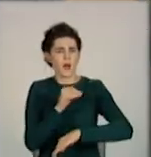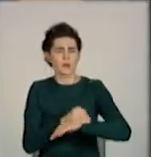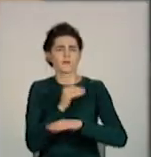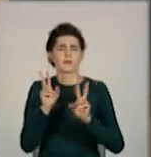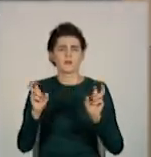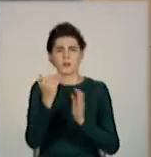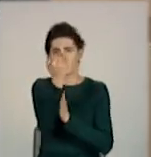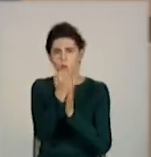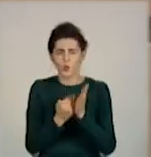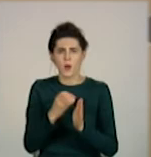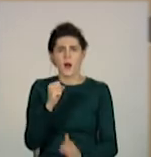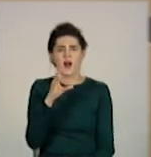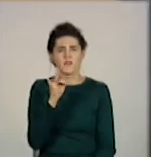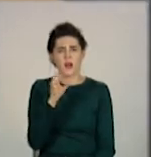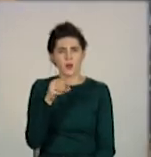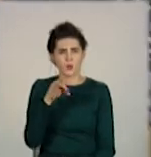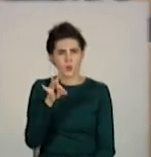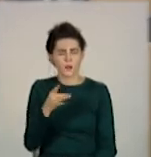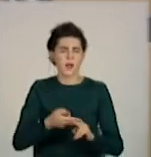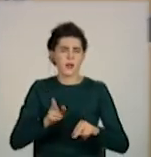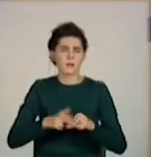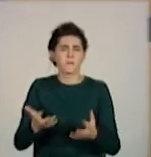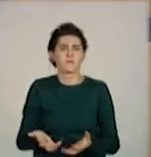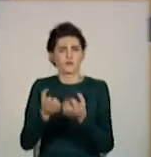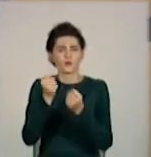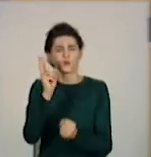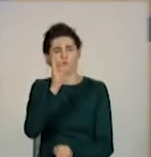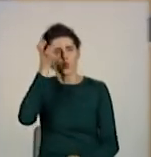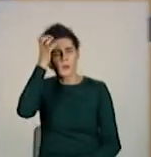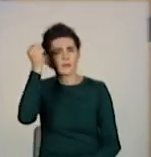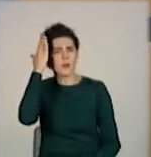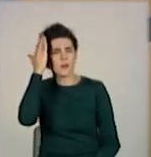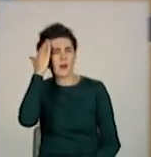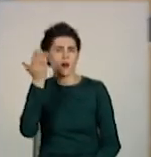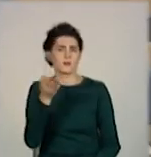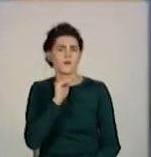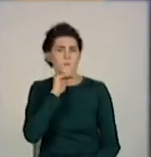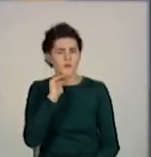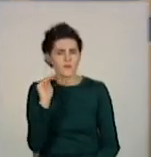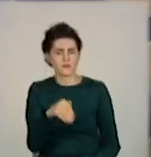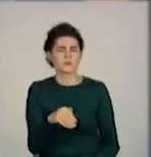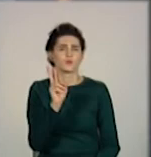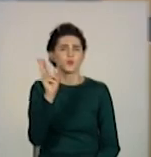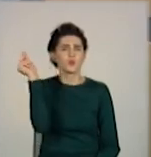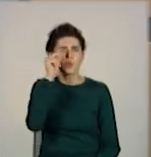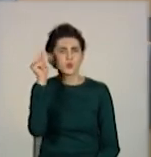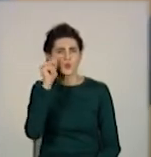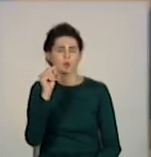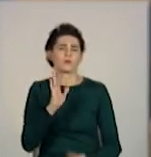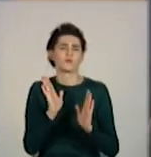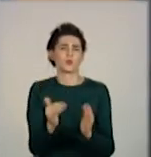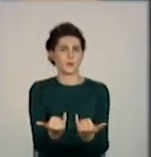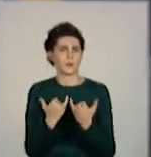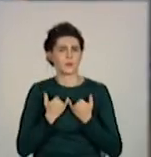всего призван поддержать талантливую молодежь Украины, молодых специалистов, которые в будущем будут работать на благо нашей